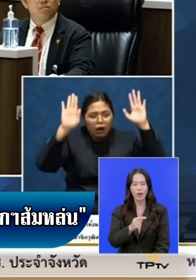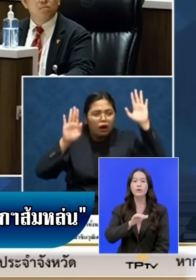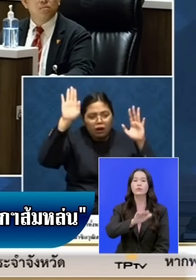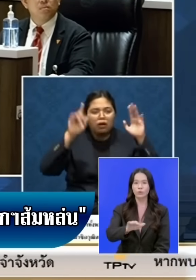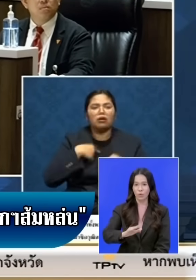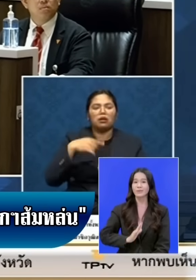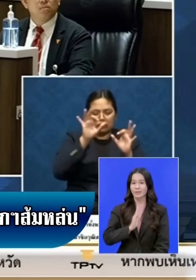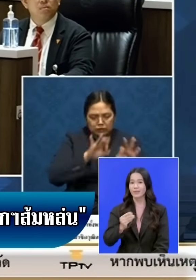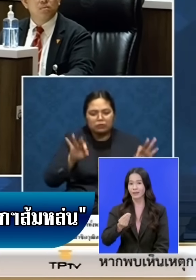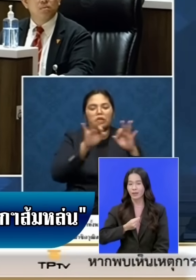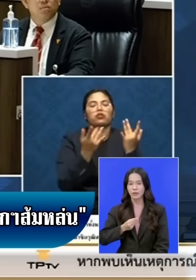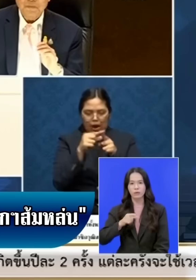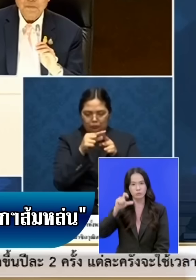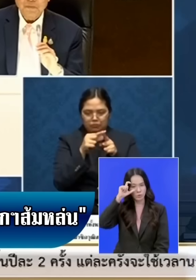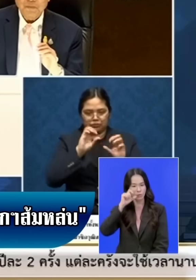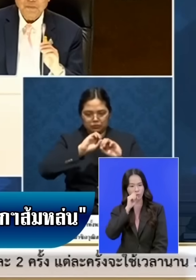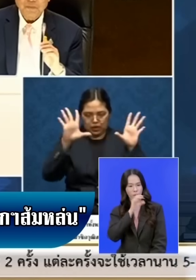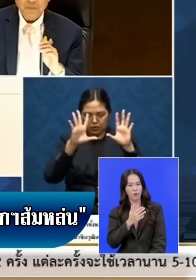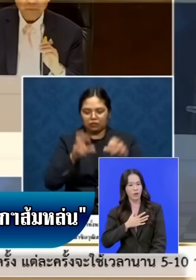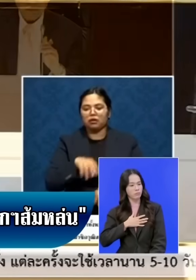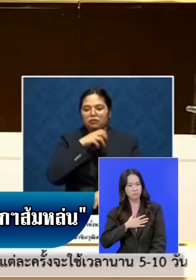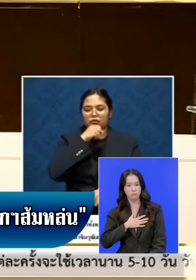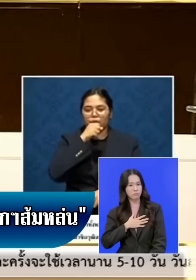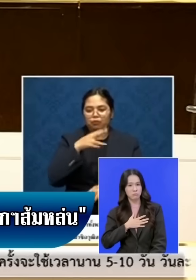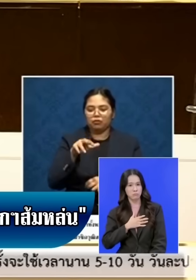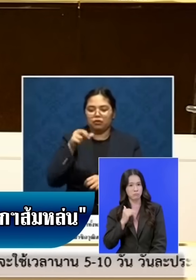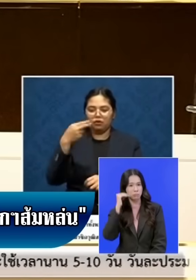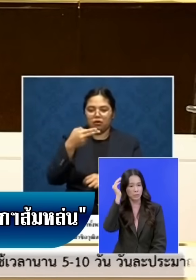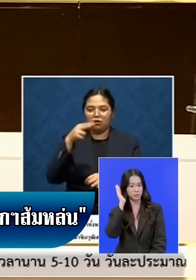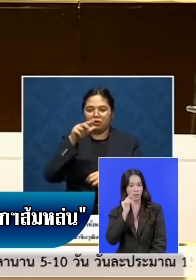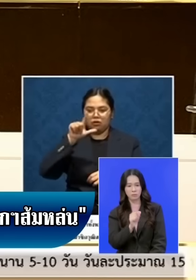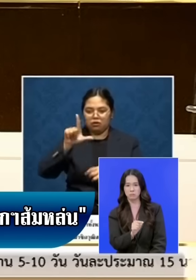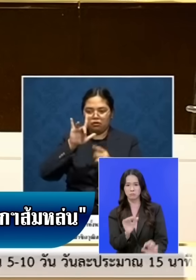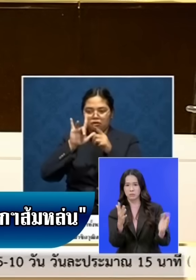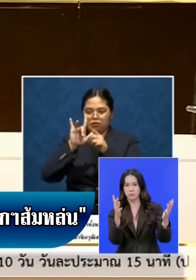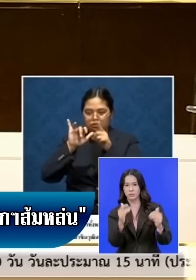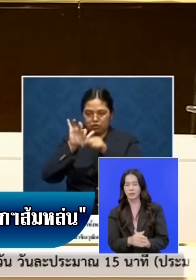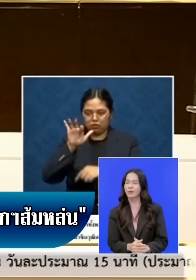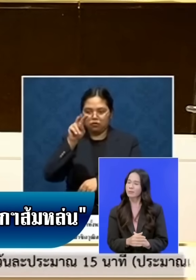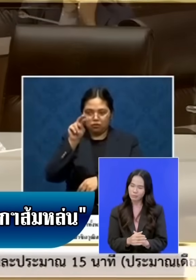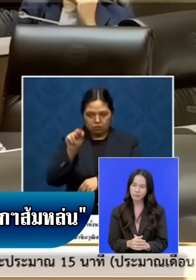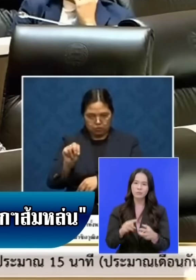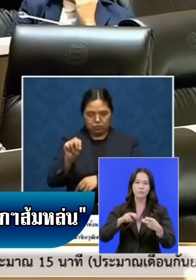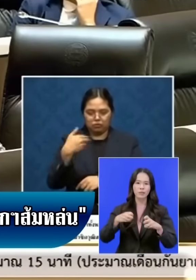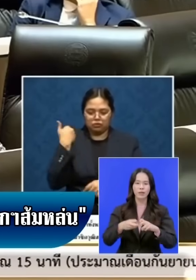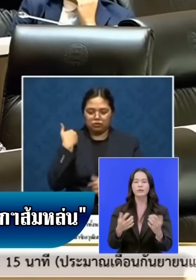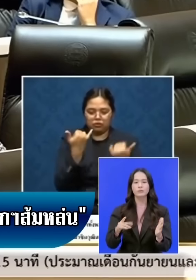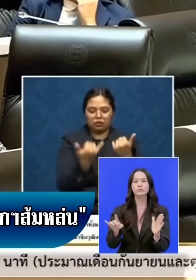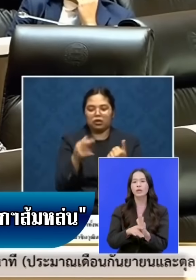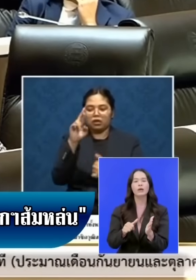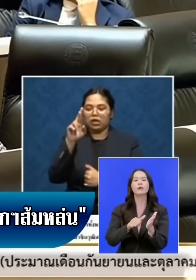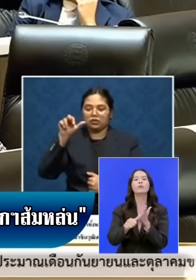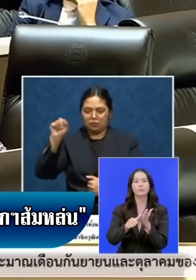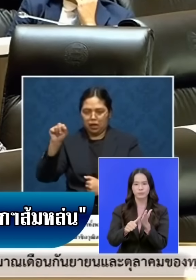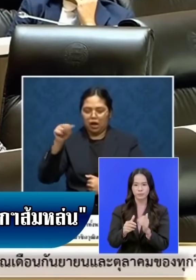ๆให้เกียรติกันหน่อยคุณวิโรจน์สวนเลย เจอน้องสวนเข้าไป โอ้โหสวนหนักเล ย บานปลายเลยฮะแต่สุดท้ายก็อ่ะถอนกันไปน